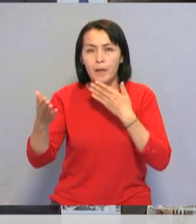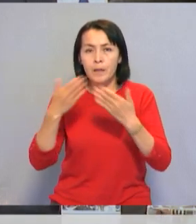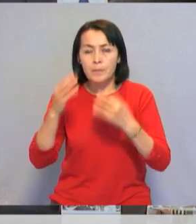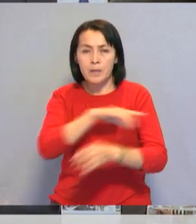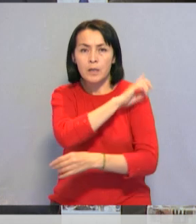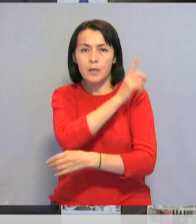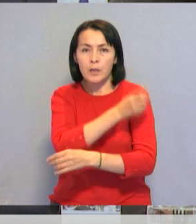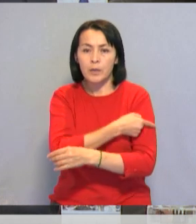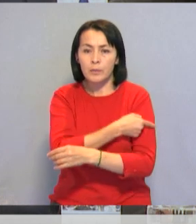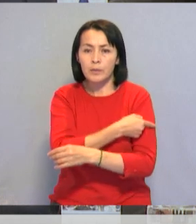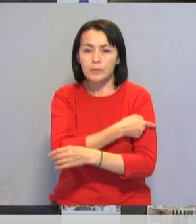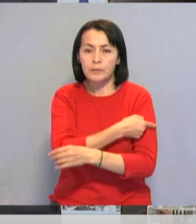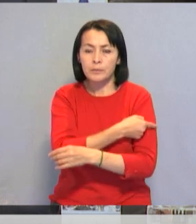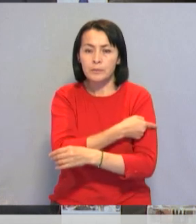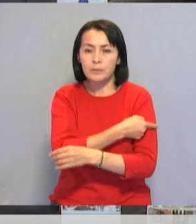қарым-қатынасты нығайтуға